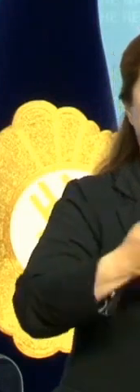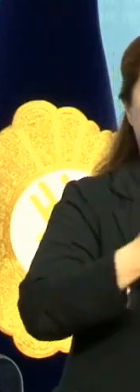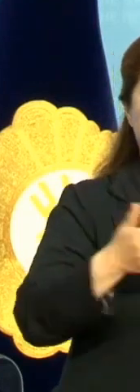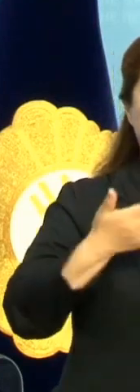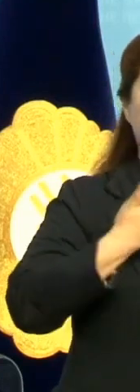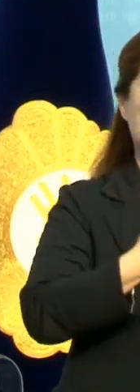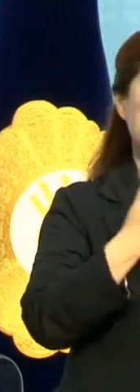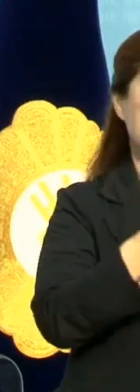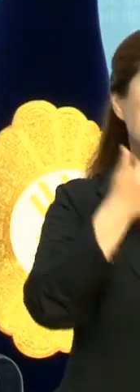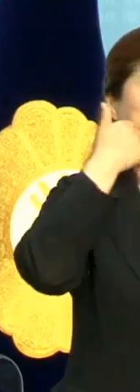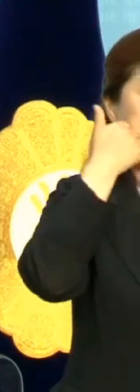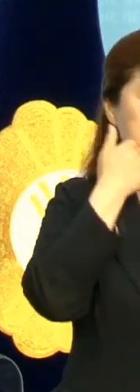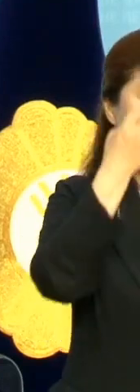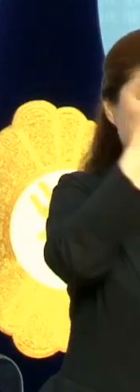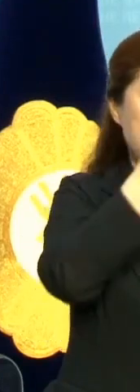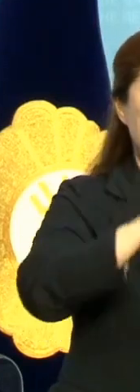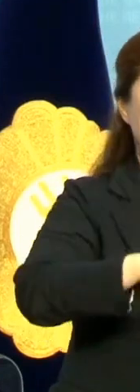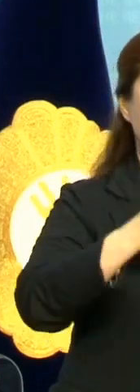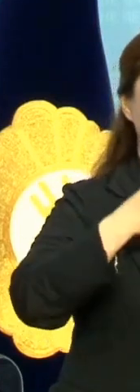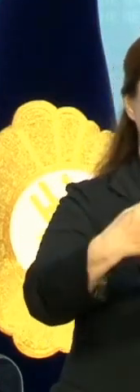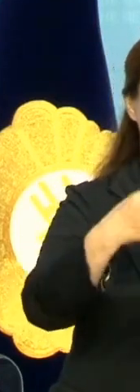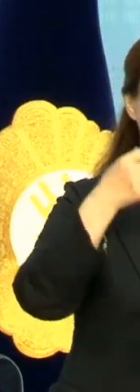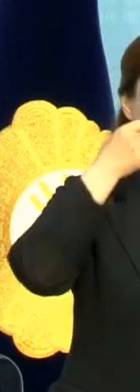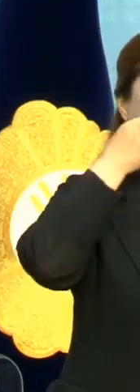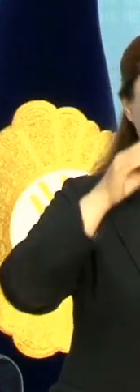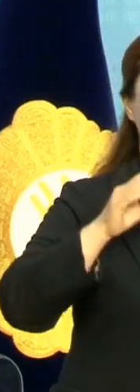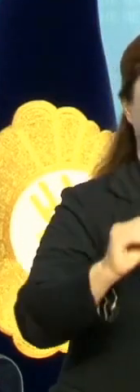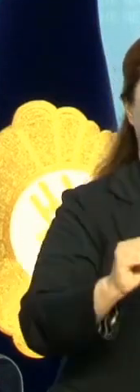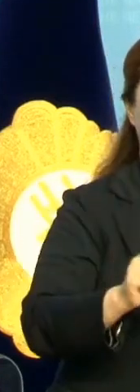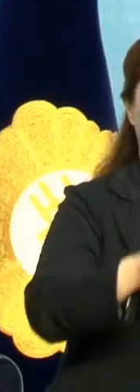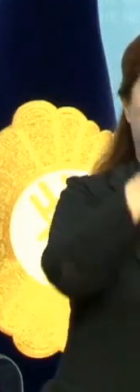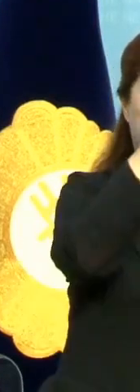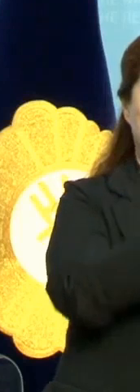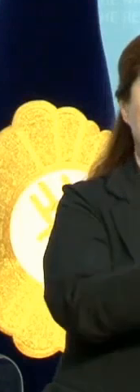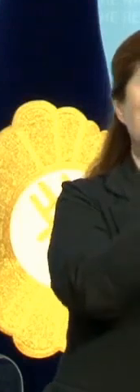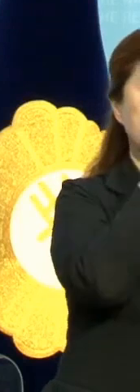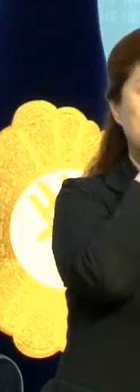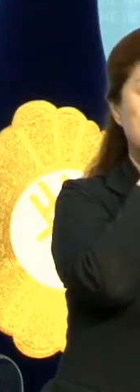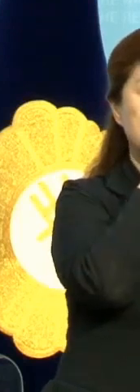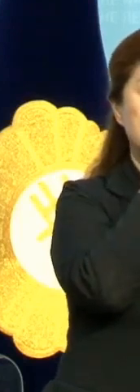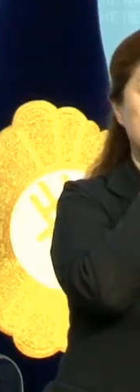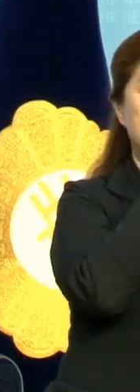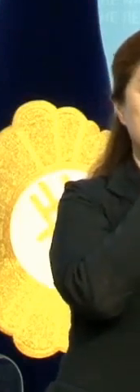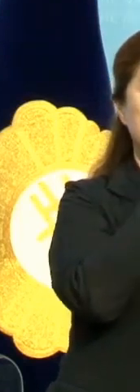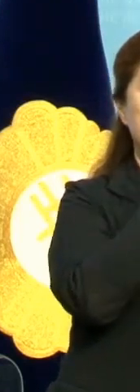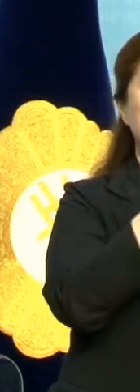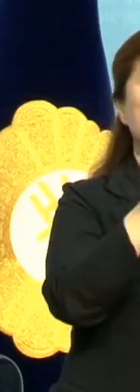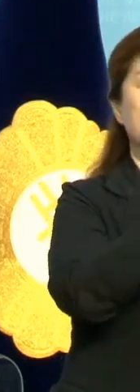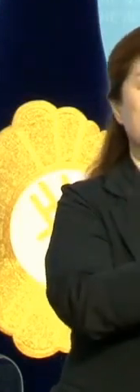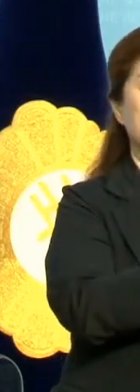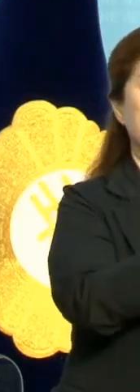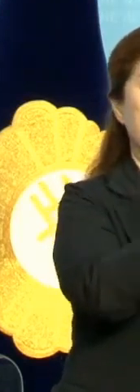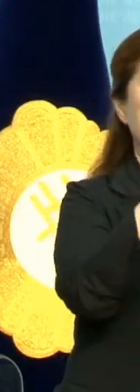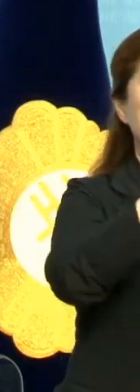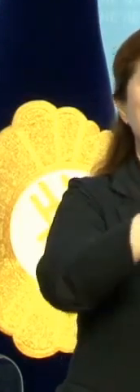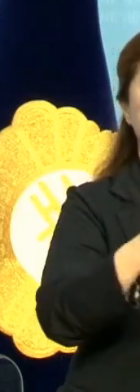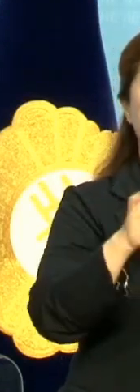사용을 금지한다는 제약 내용이 달려있는 딜로이트 안진의 작성